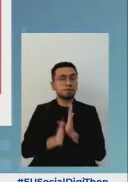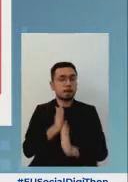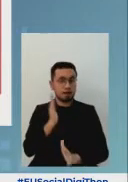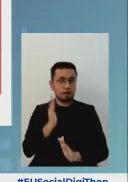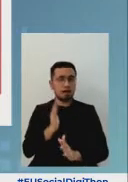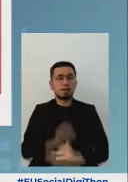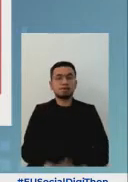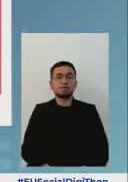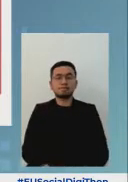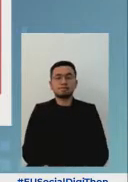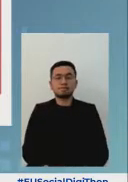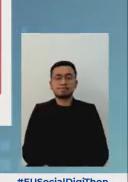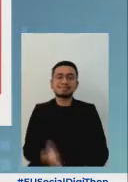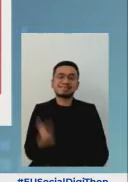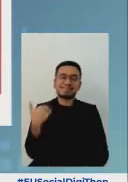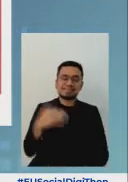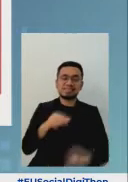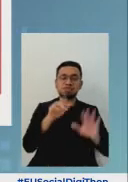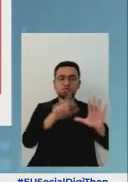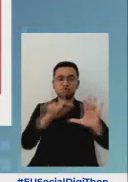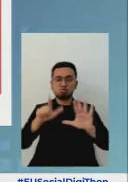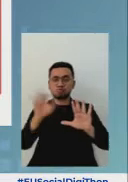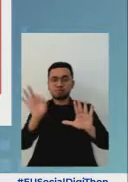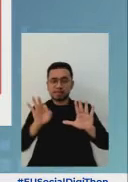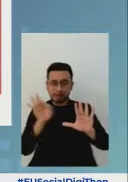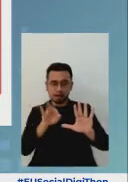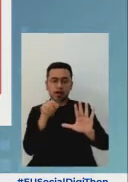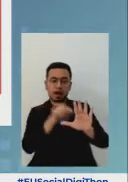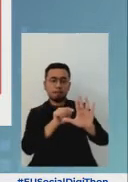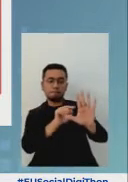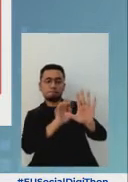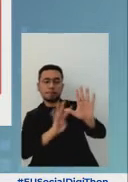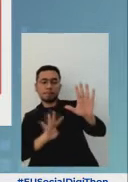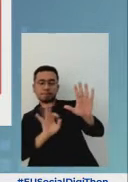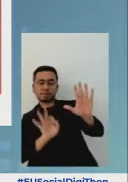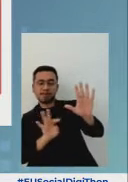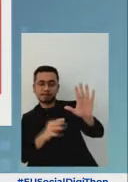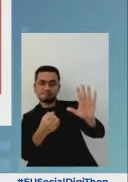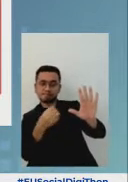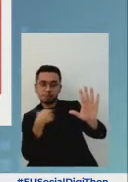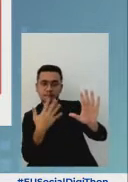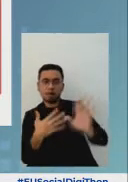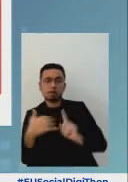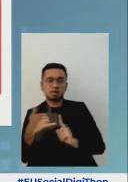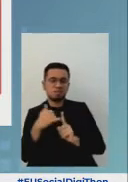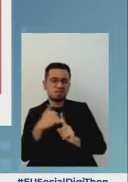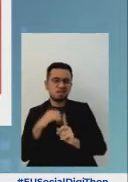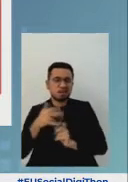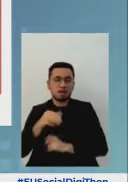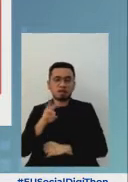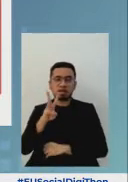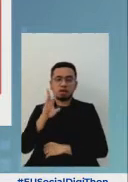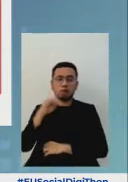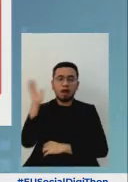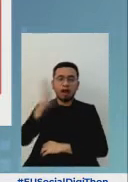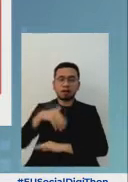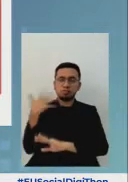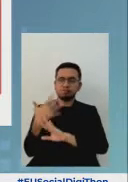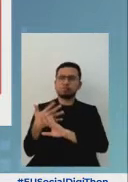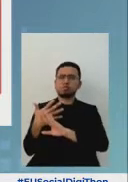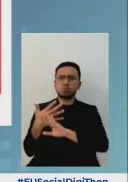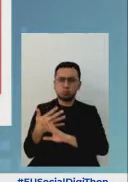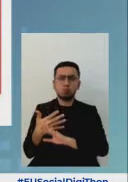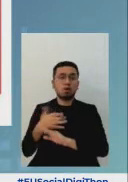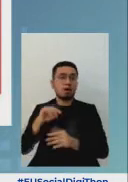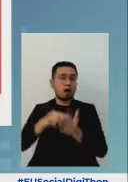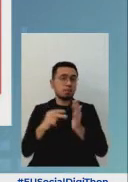44% dari respondennya itu menyatakan bahwa mereka dibully dalam kurun waktu 30 hari terakhir. Berarti hal itu cukup sering terjadi